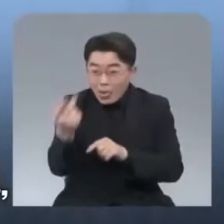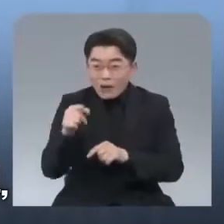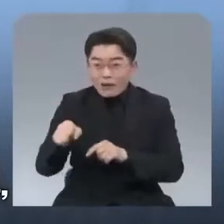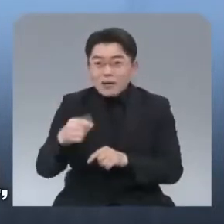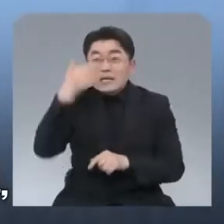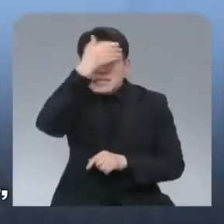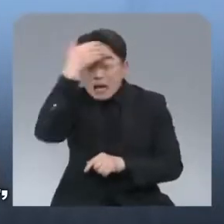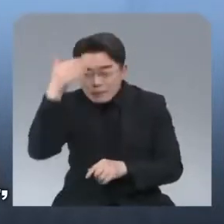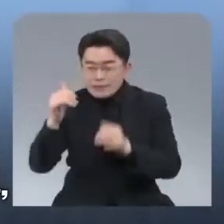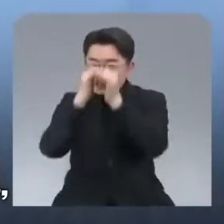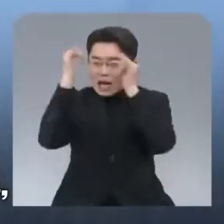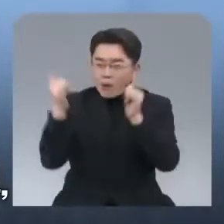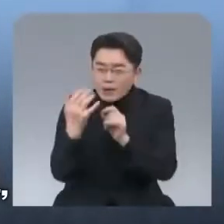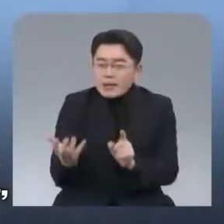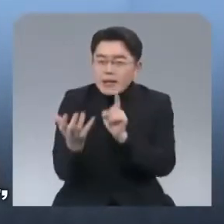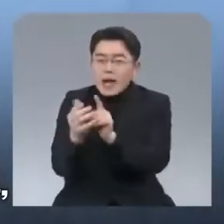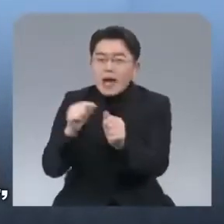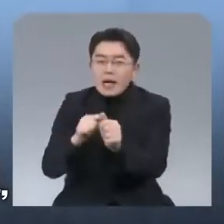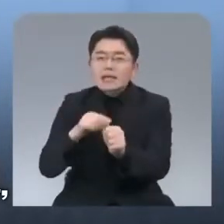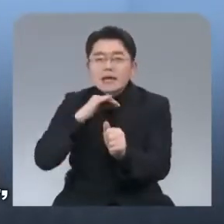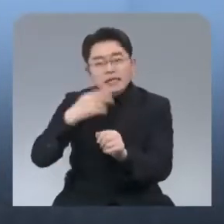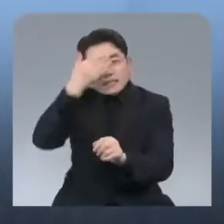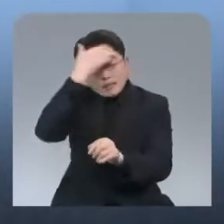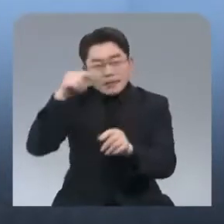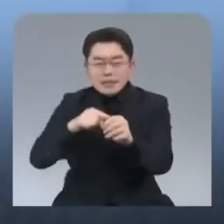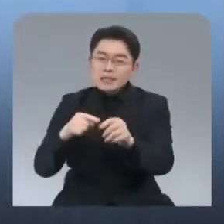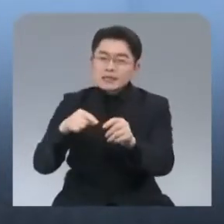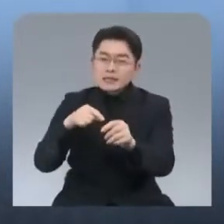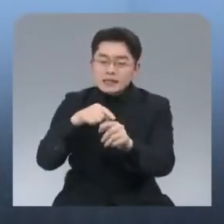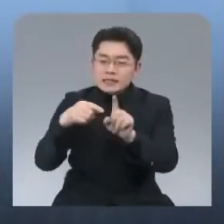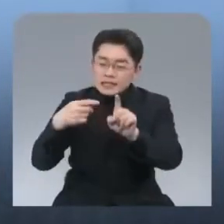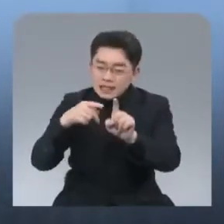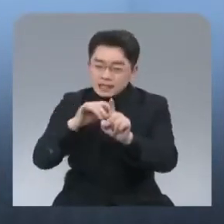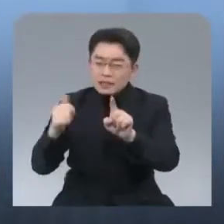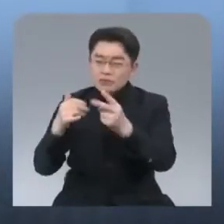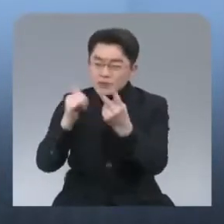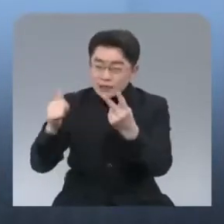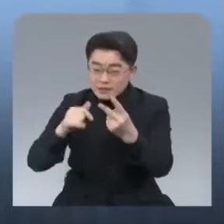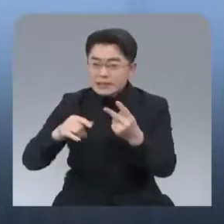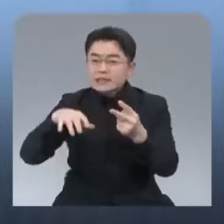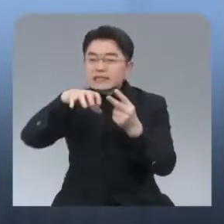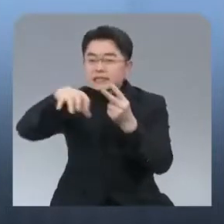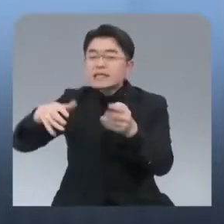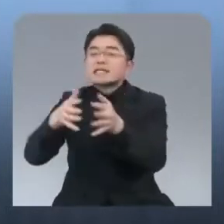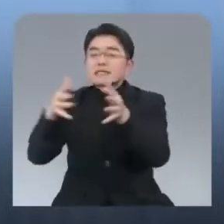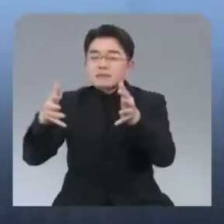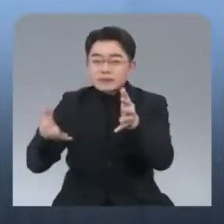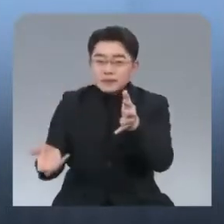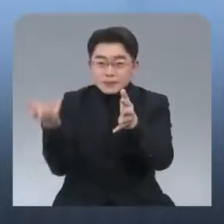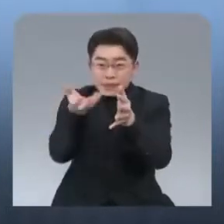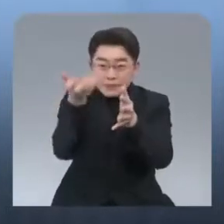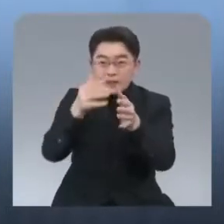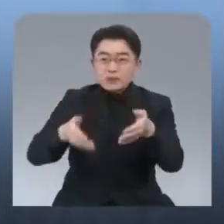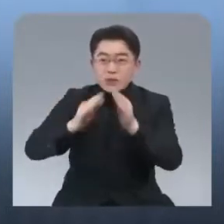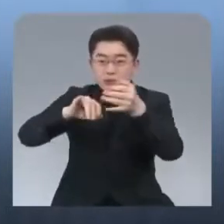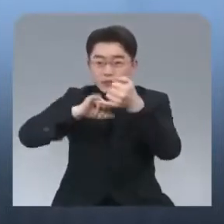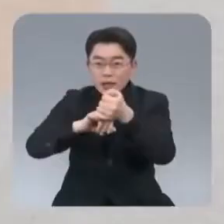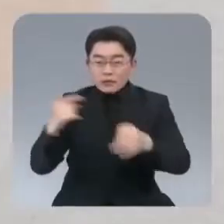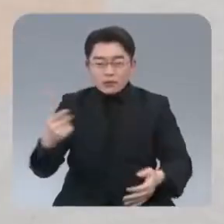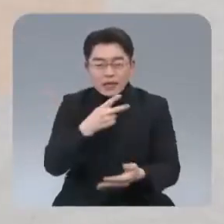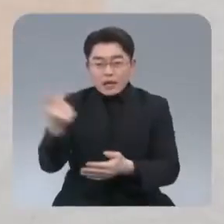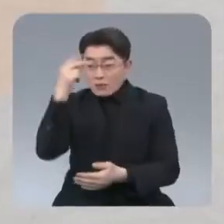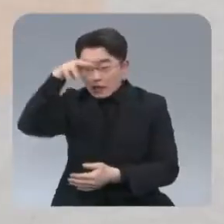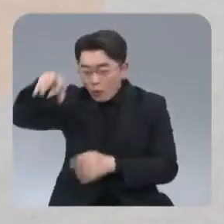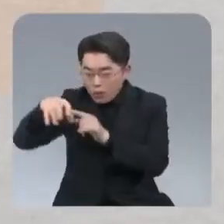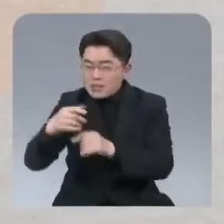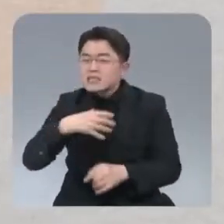천연 직장인 1 2 가구를 중심으로 또 대법원과 대검찰청 부지에는 고령 가구를 중심으로